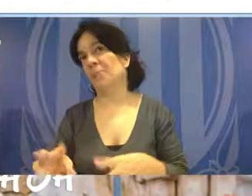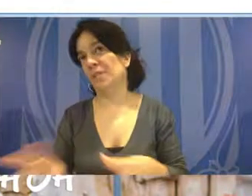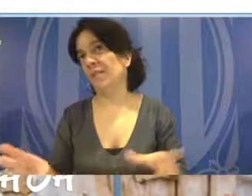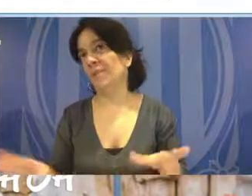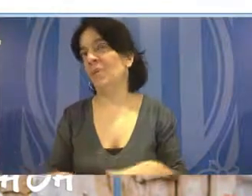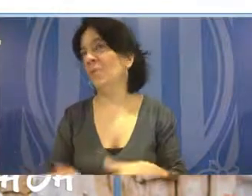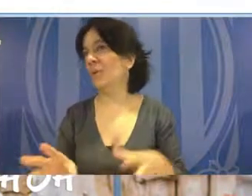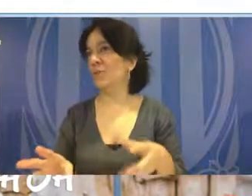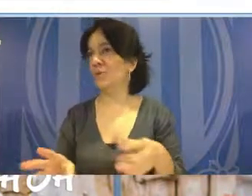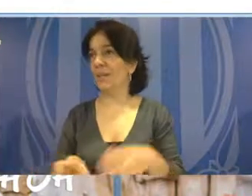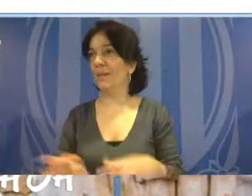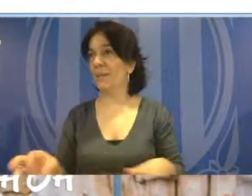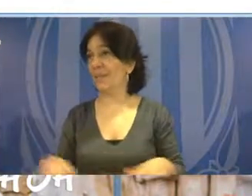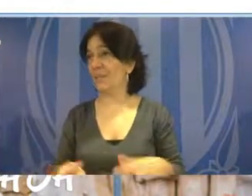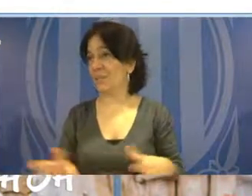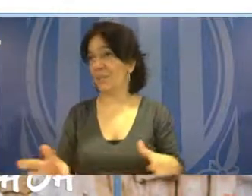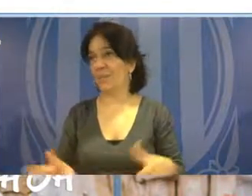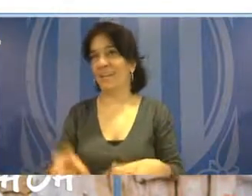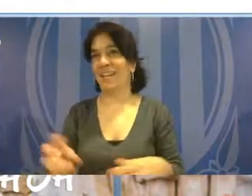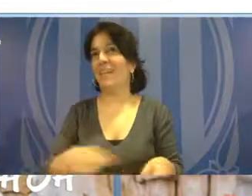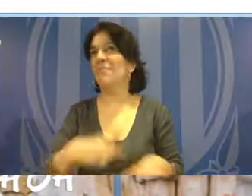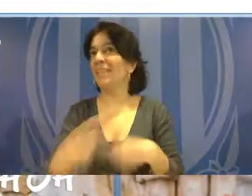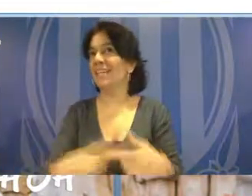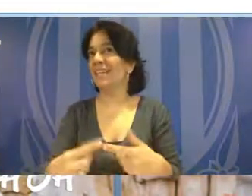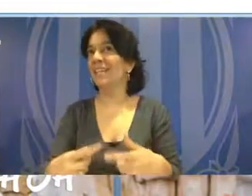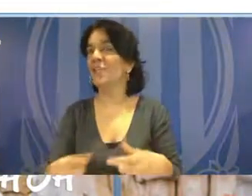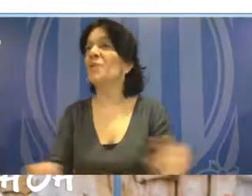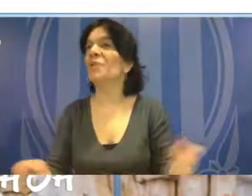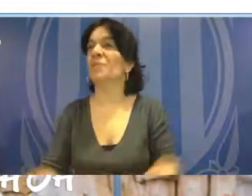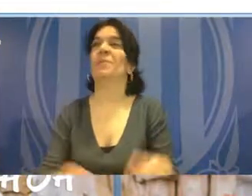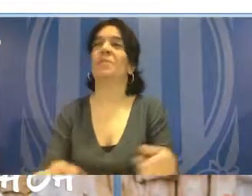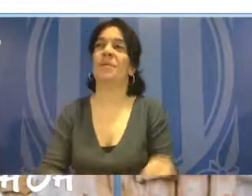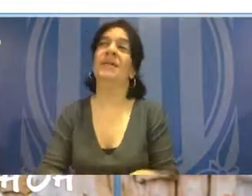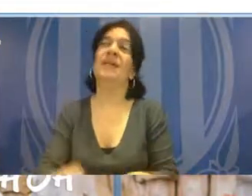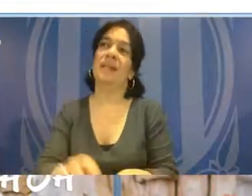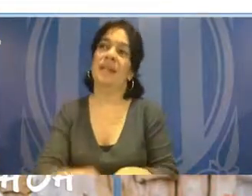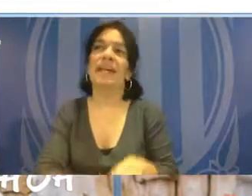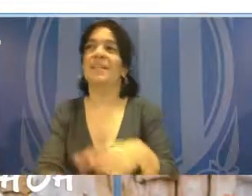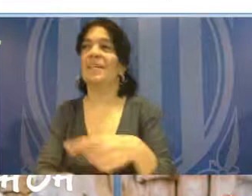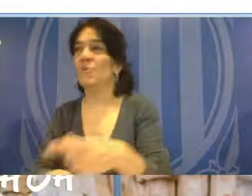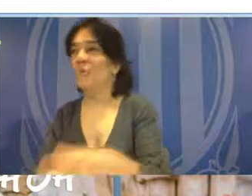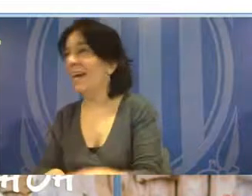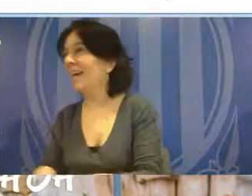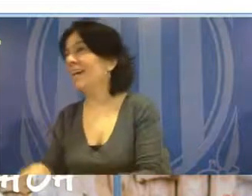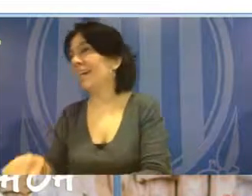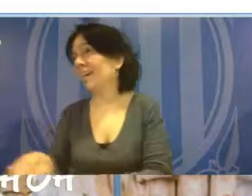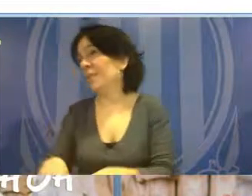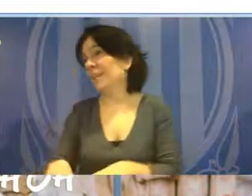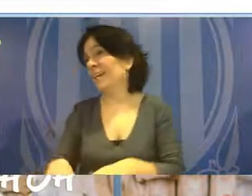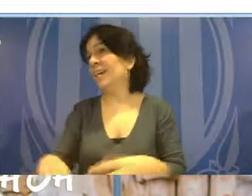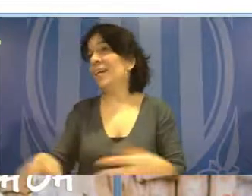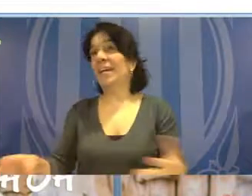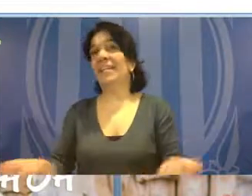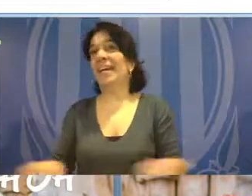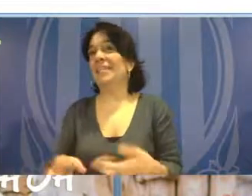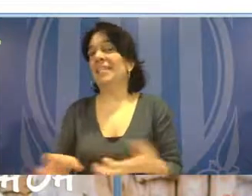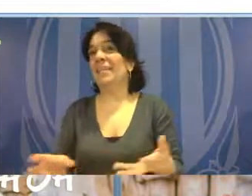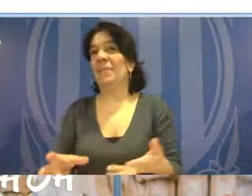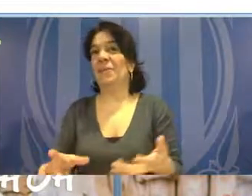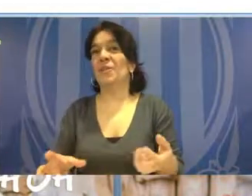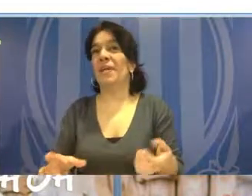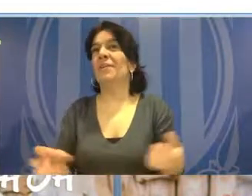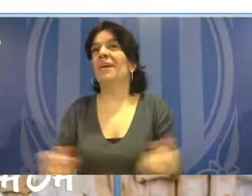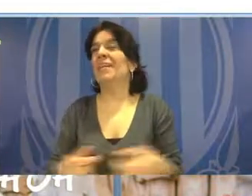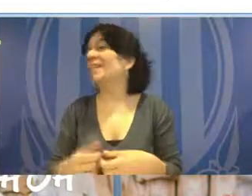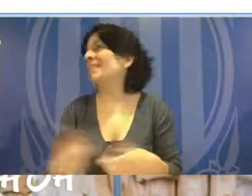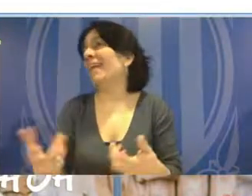sempre posem alguna cosa. De vegades costa perquè, clar, amb tants seguidors, però sempre posem gràcies, un like, que bonic. Hi ha gent també